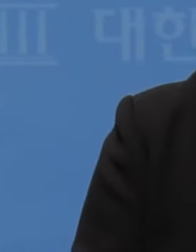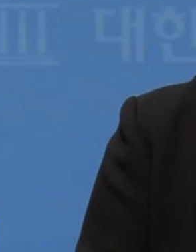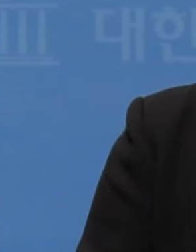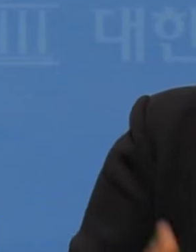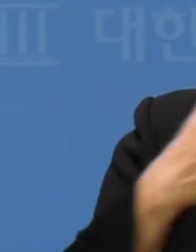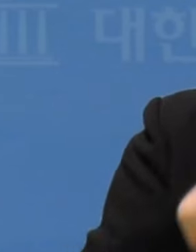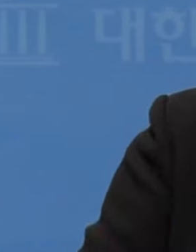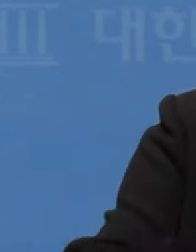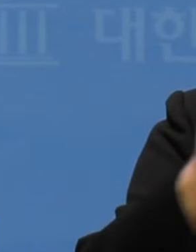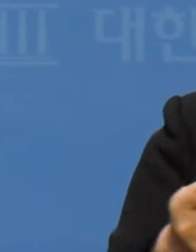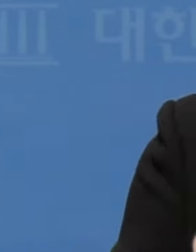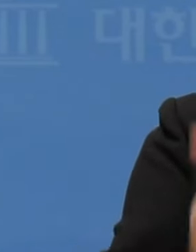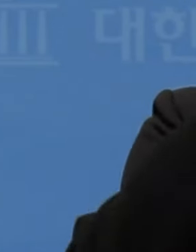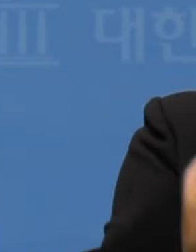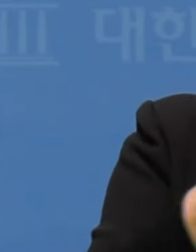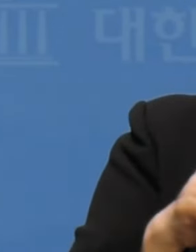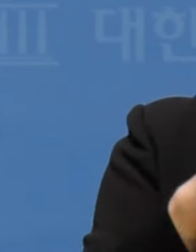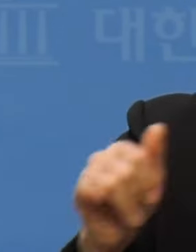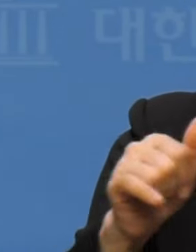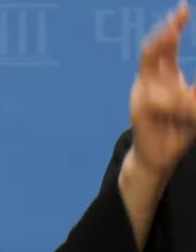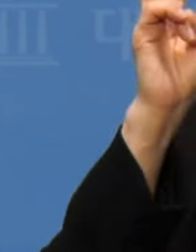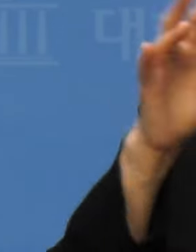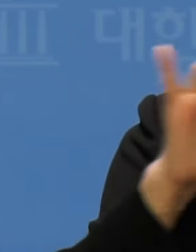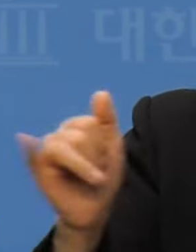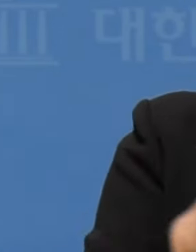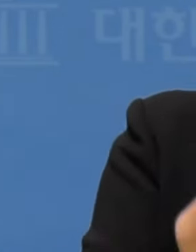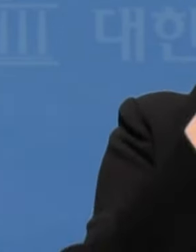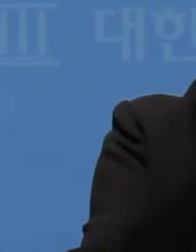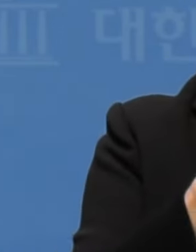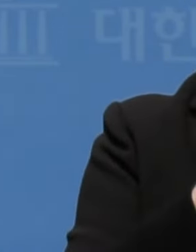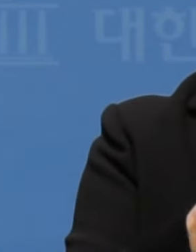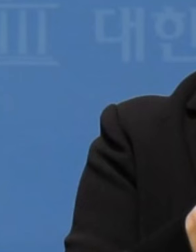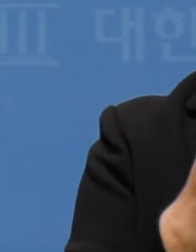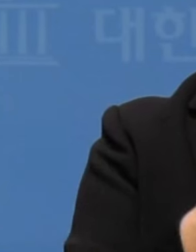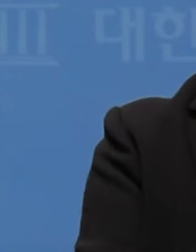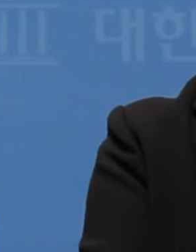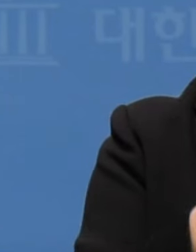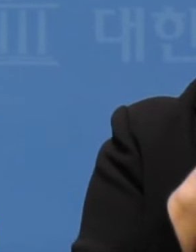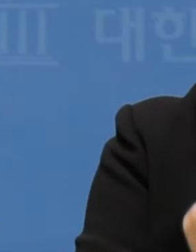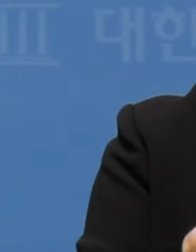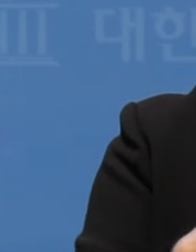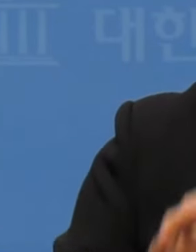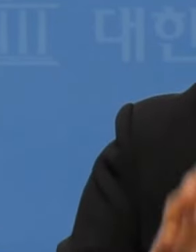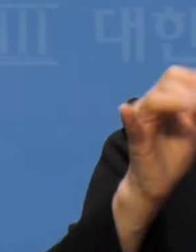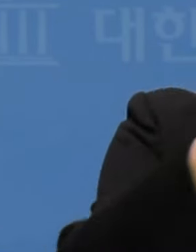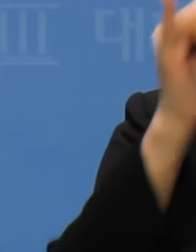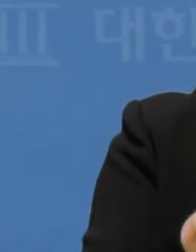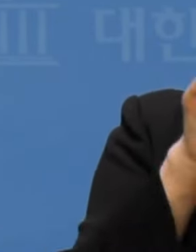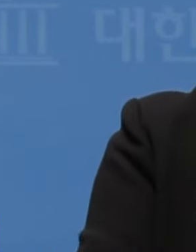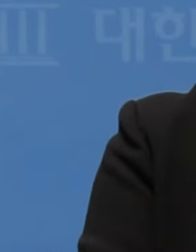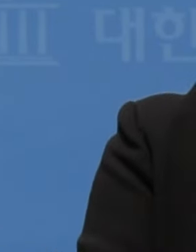저는 세계적으로 영향력 있는 정치인, 기업인들과 긴밀한 소통 및 협력을 통해 국제사회